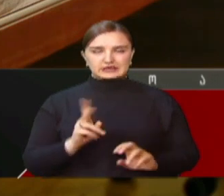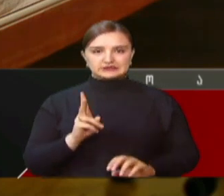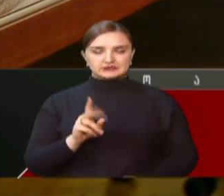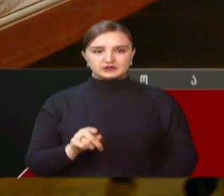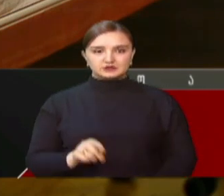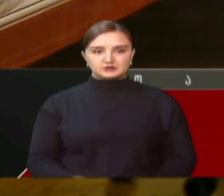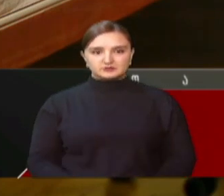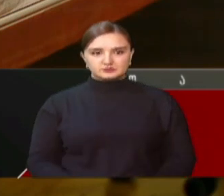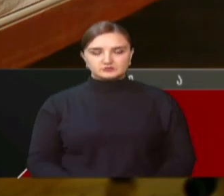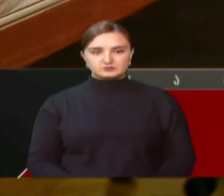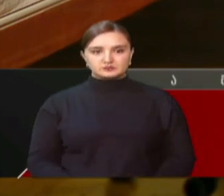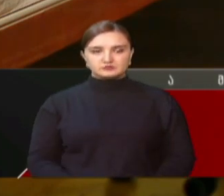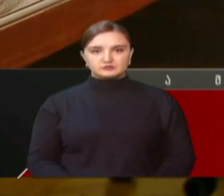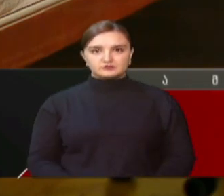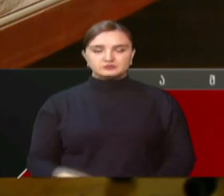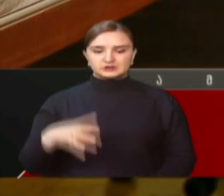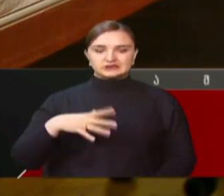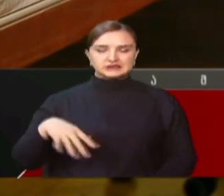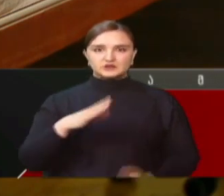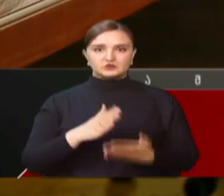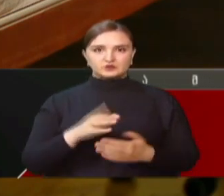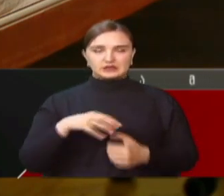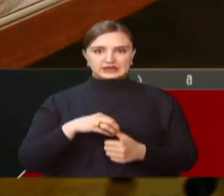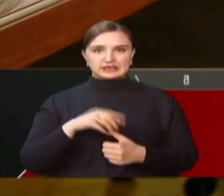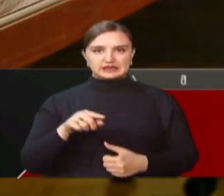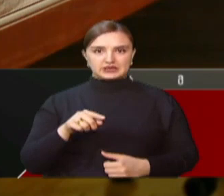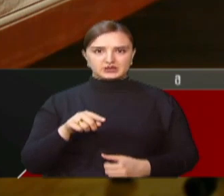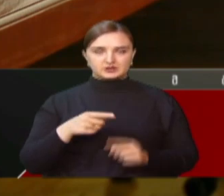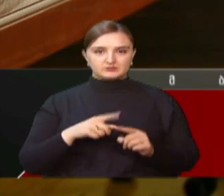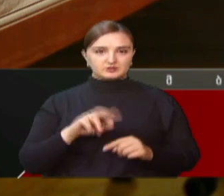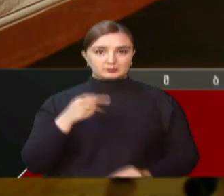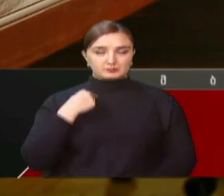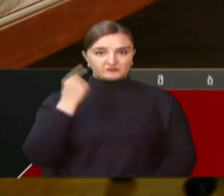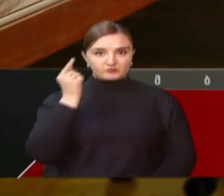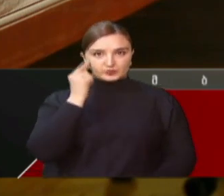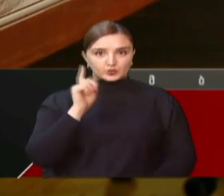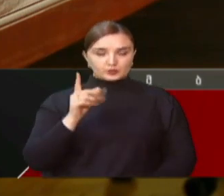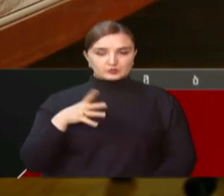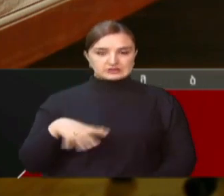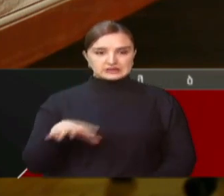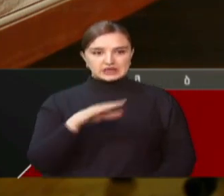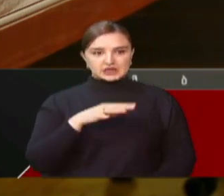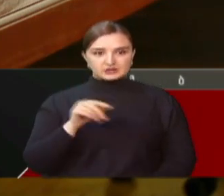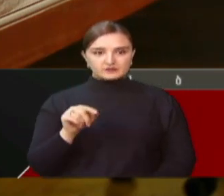candidate asutcat treiuși sacarteluares lideri camurce ulida mai picrobrom sacartelum